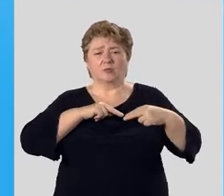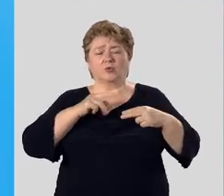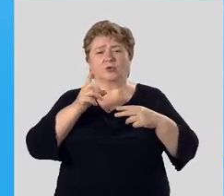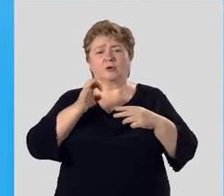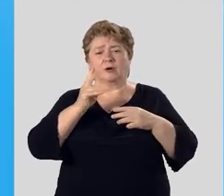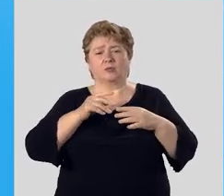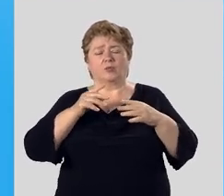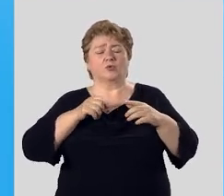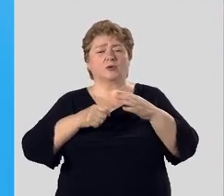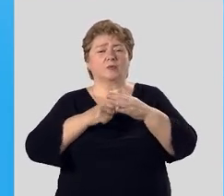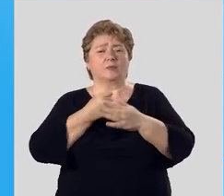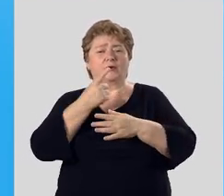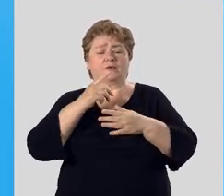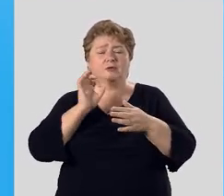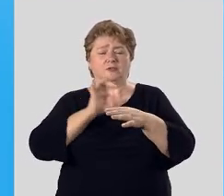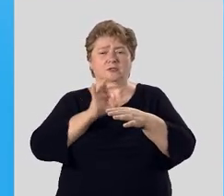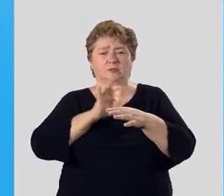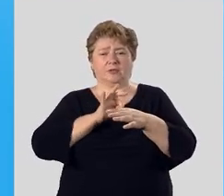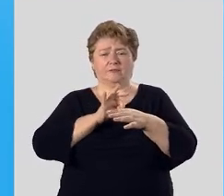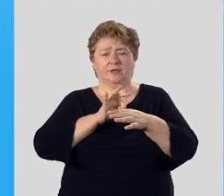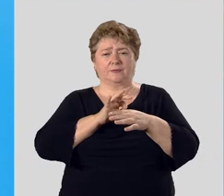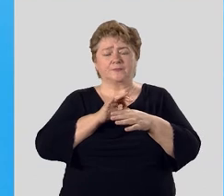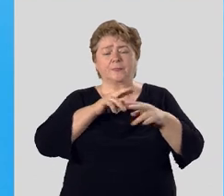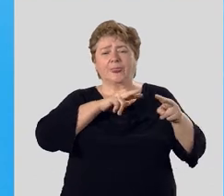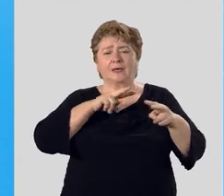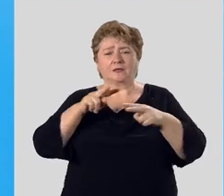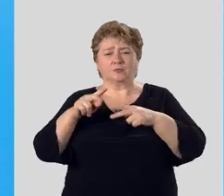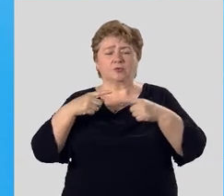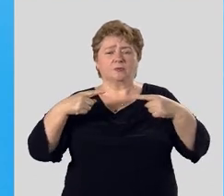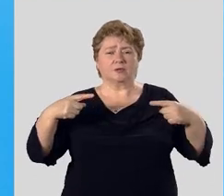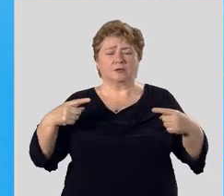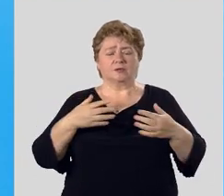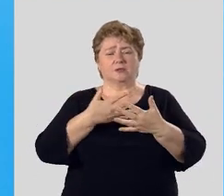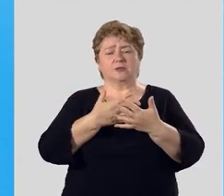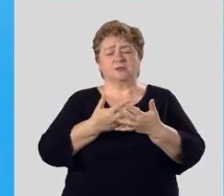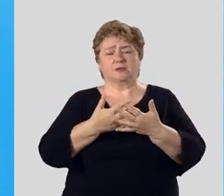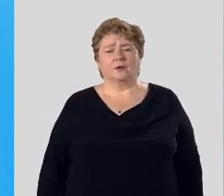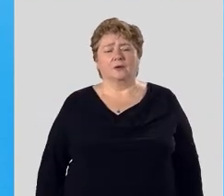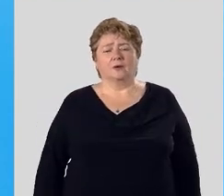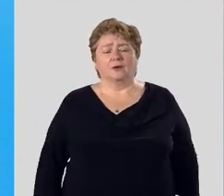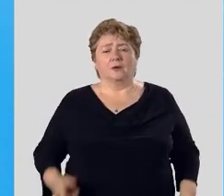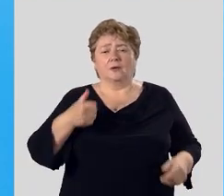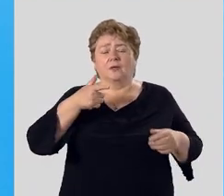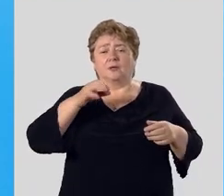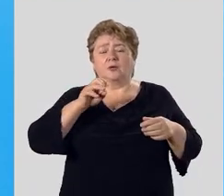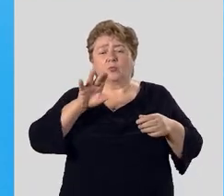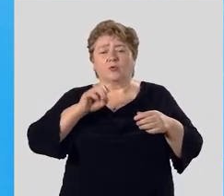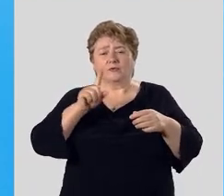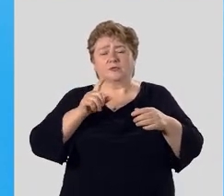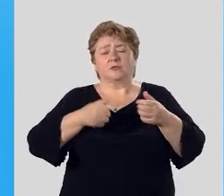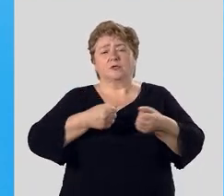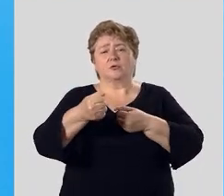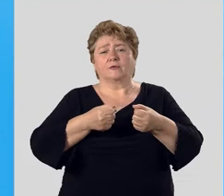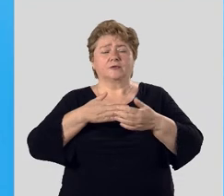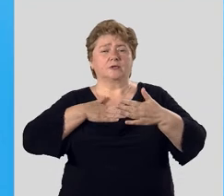гормона, ведут к возникновению заболеваний. Рассмотрим некоторые из них. Гипофиз